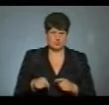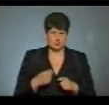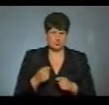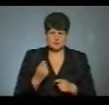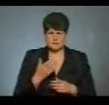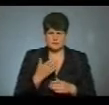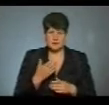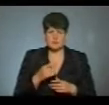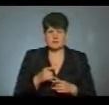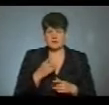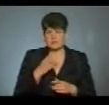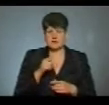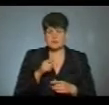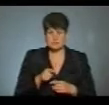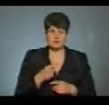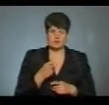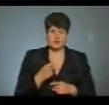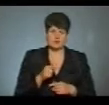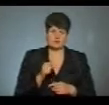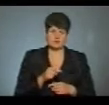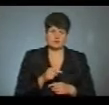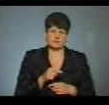незважаючи на те, що їм там вміняють і